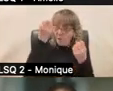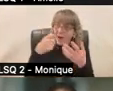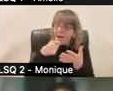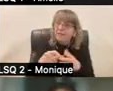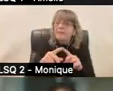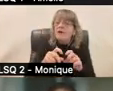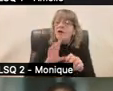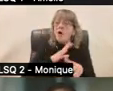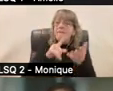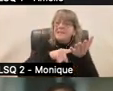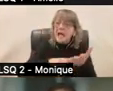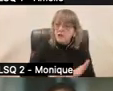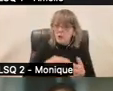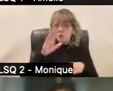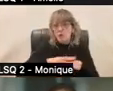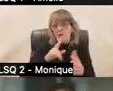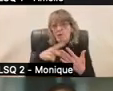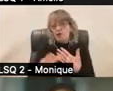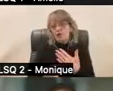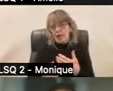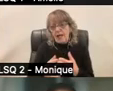mises à jour, du projet.